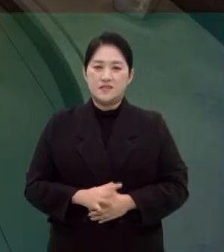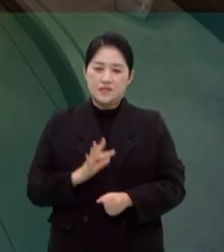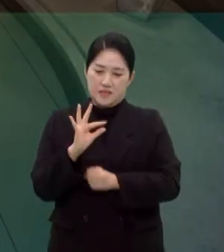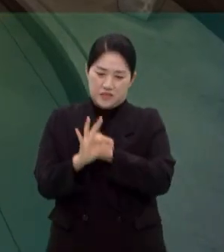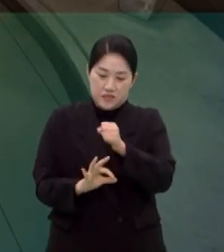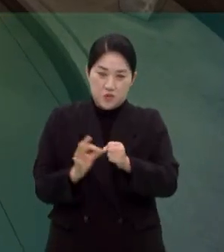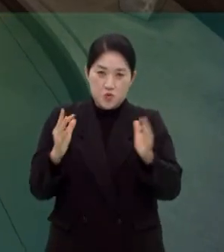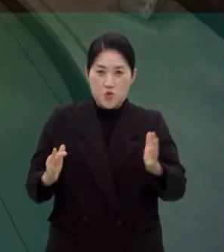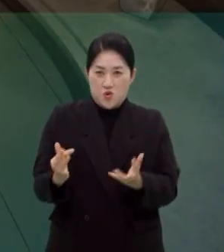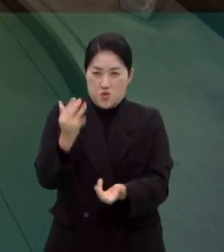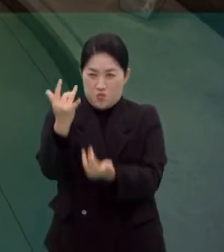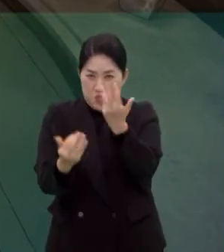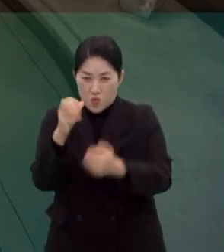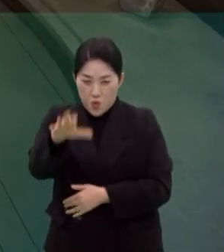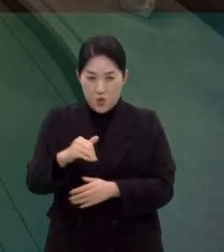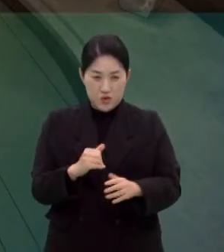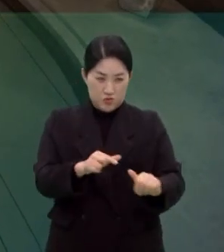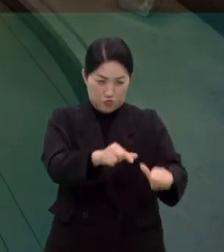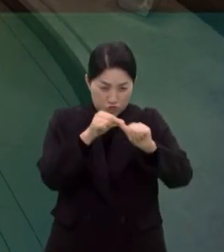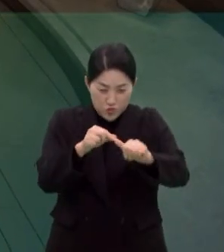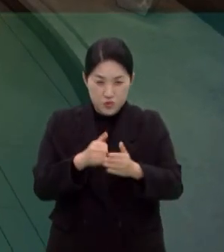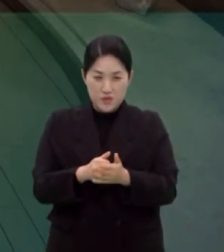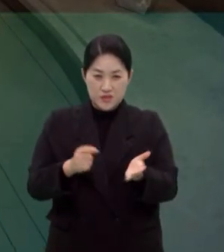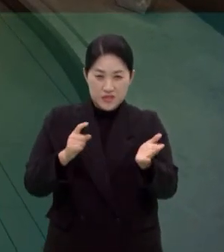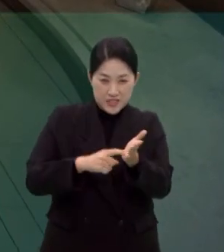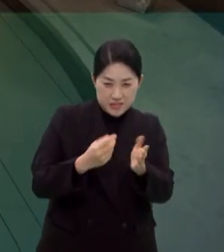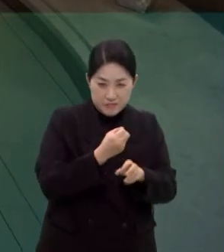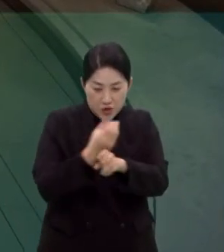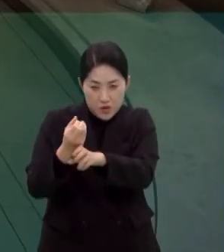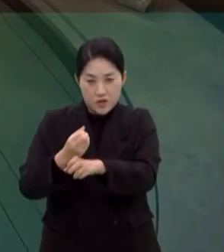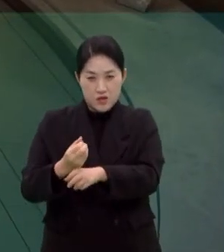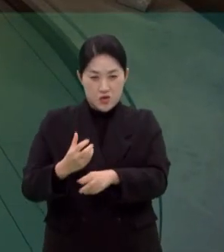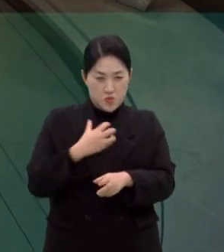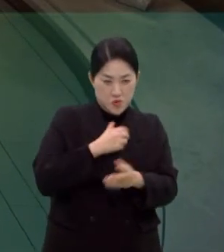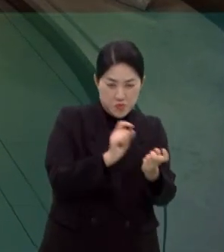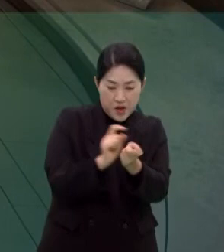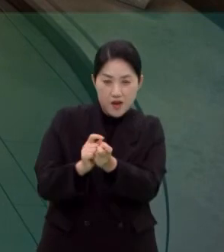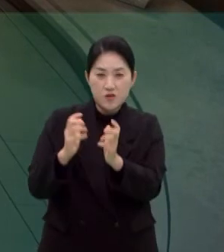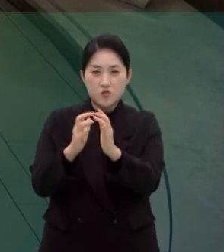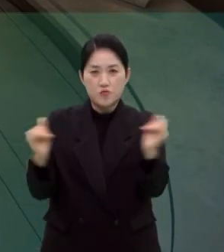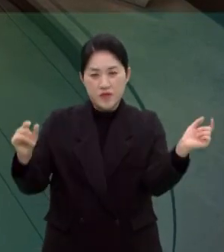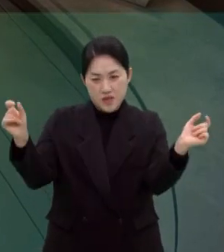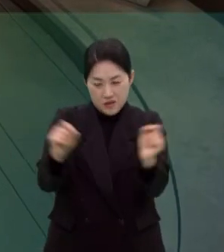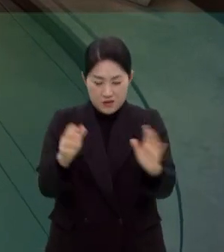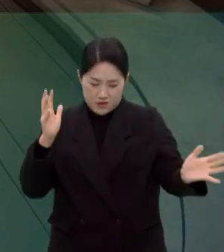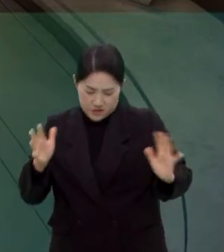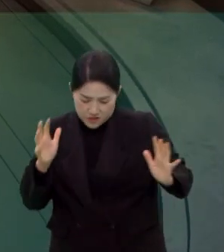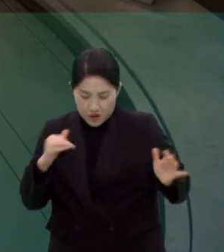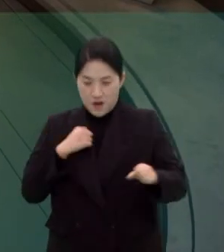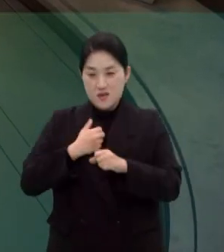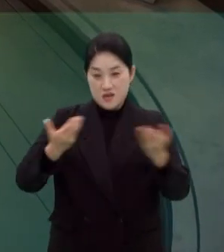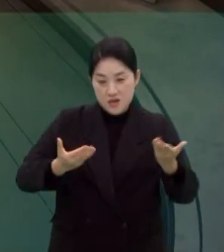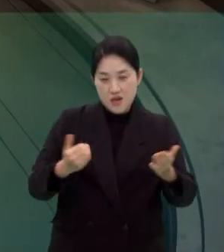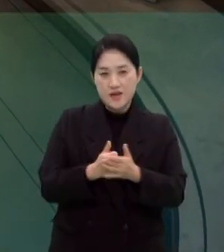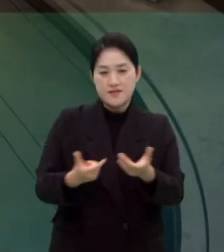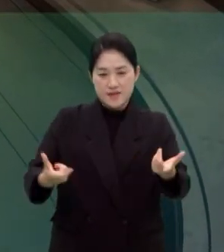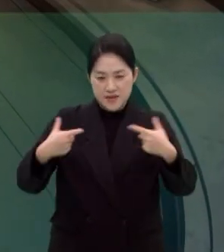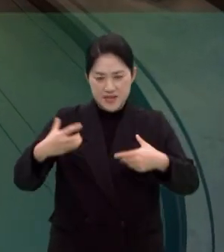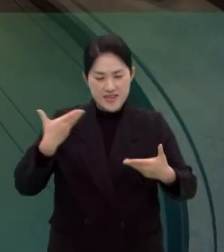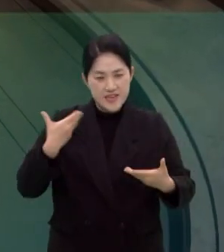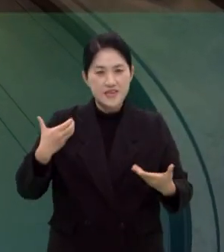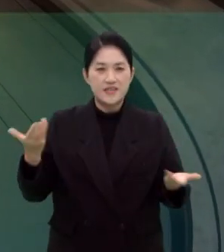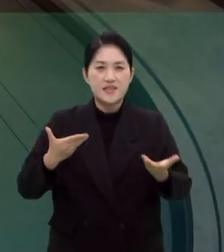10년간 화재, 구조, 구급, 수많은 위험에 처한 국민의 곁으로 달려가는 현장 임무만을